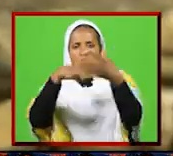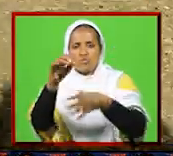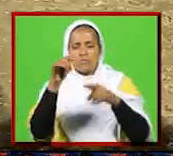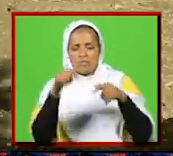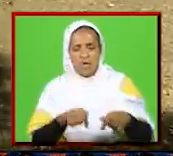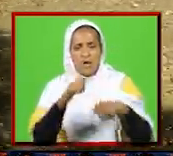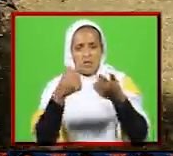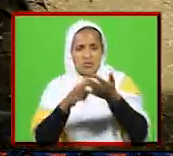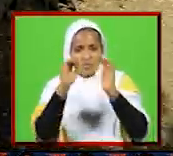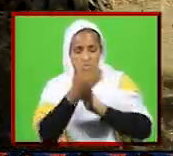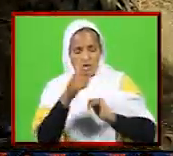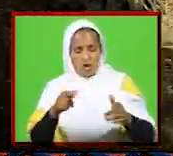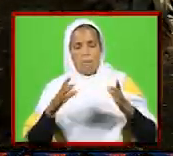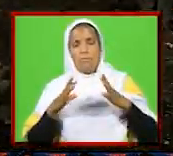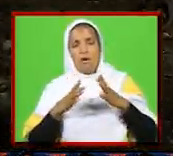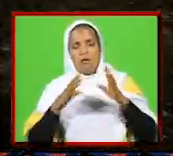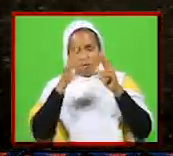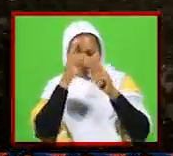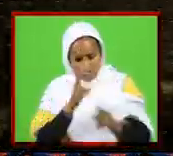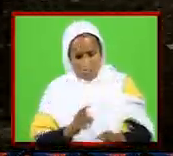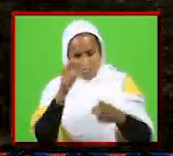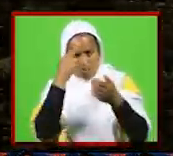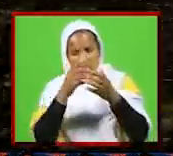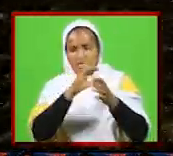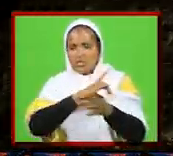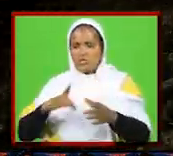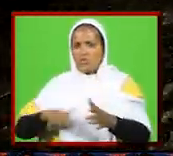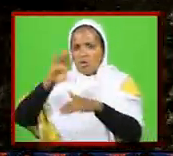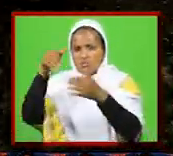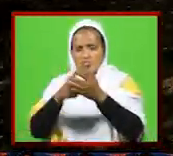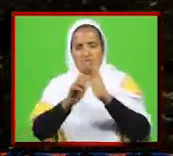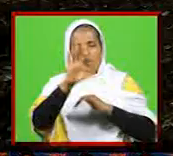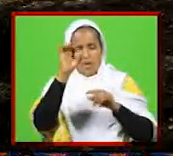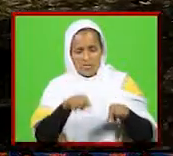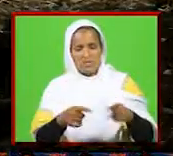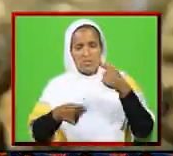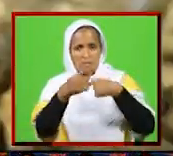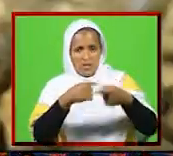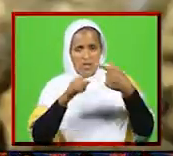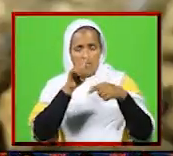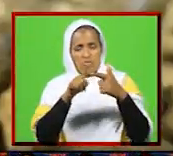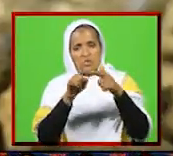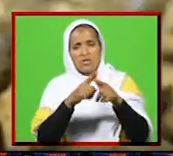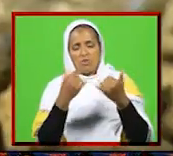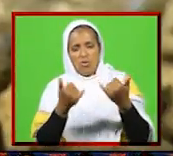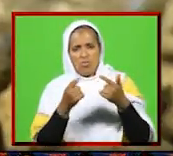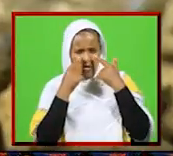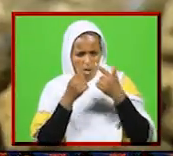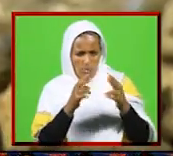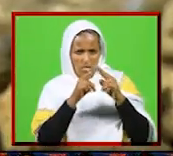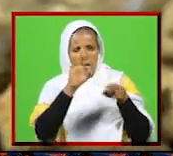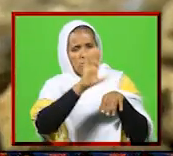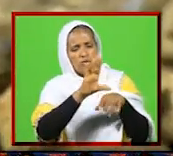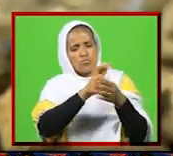የሚወጣበት ዛሬ ስለሆነ ያን በዓለ ንግስ ለማክበር ምእመናኑን ለማግኘት ነው ያው እዚህ የመጣሁት። እንግዲህ ያው